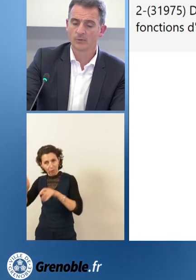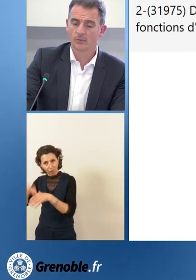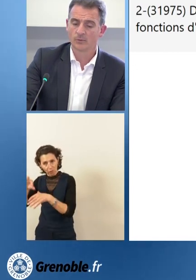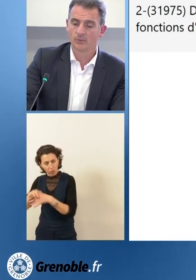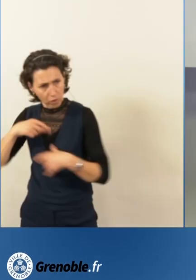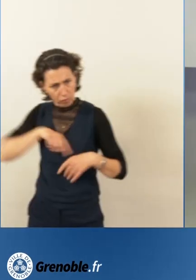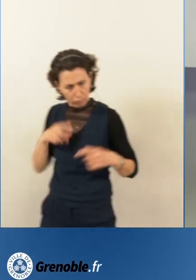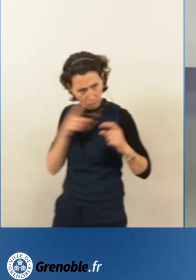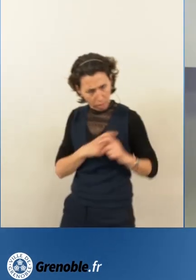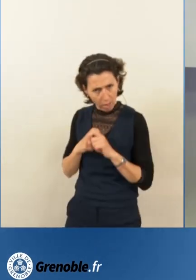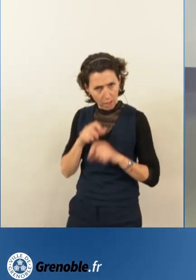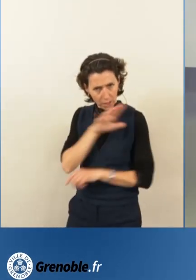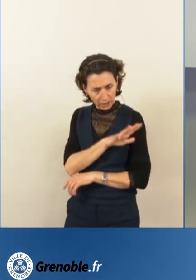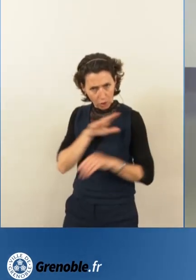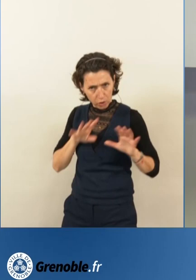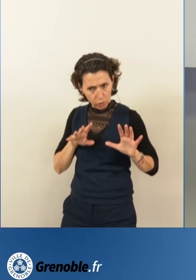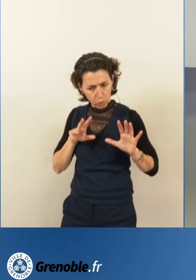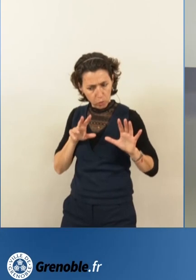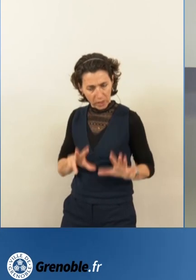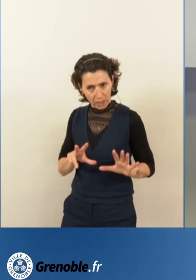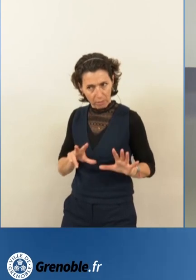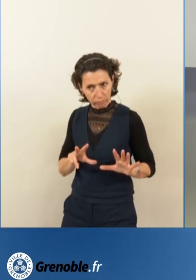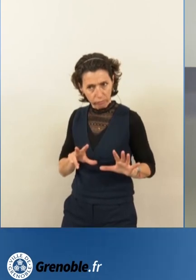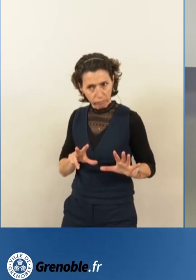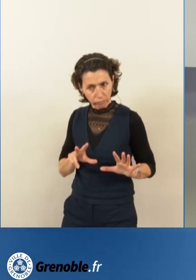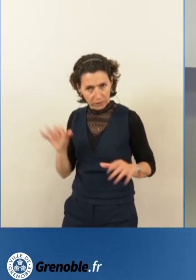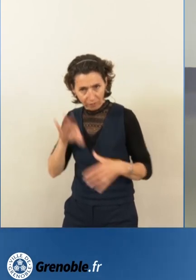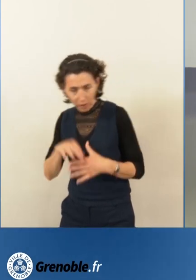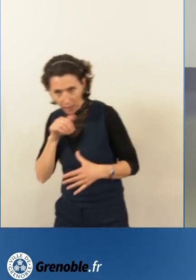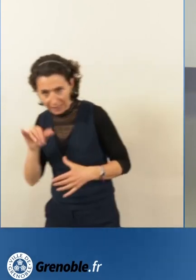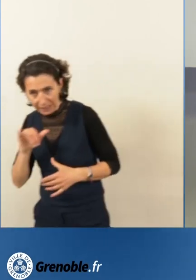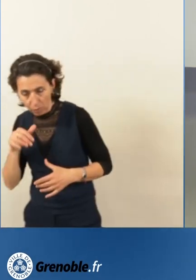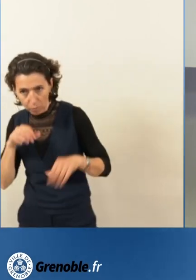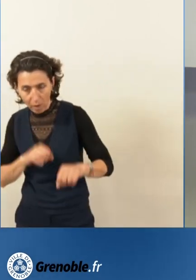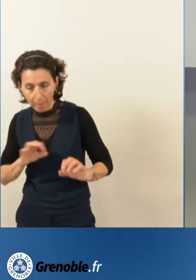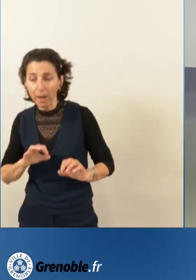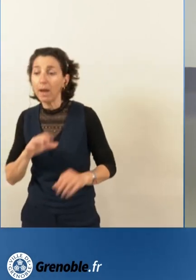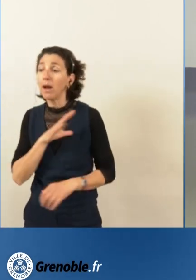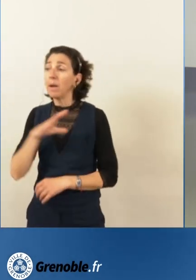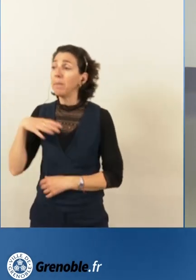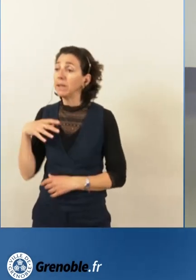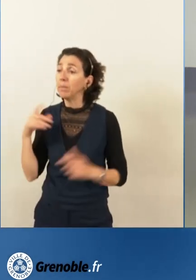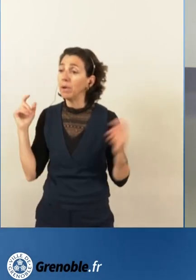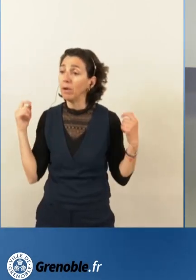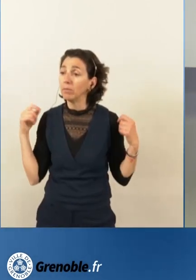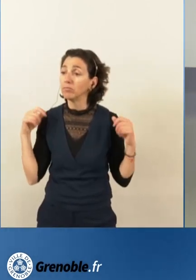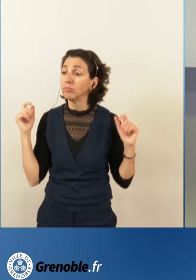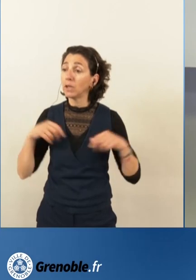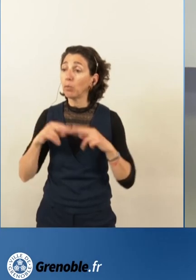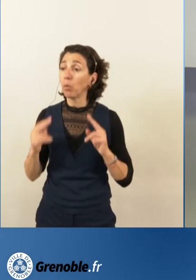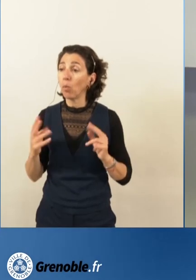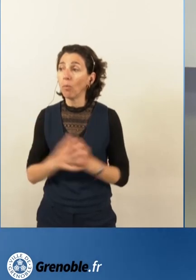pas suivi il y a une personne qui ne vote pas ou qui n'a pas donné de pouvoir peut-être je vous remercie